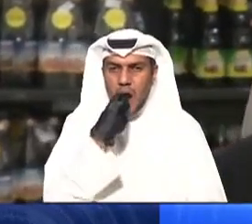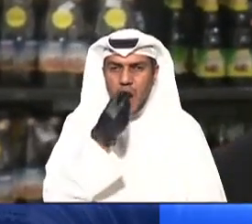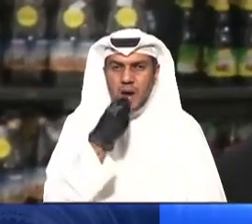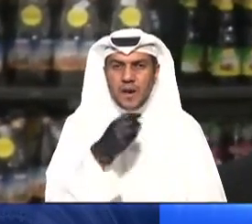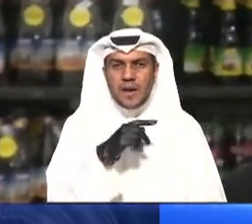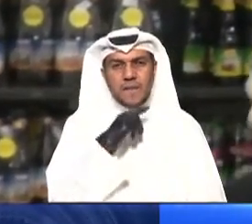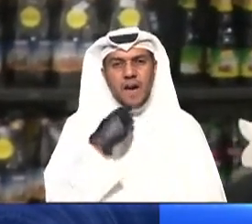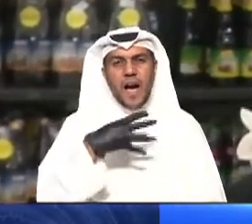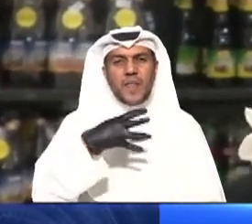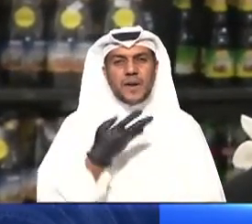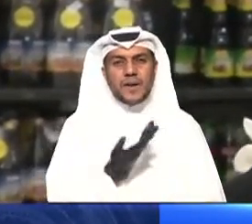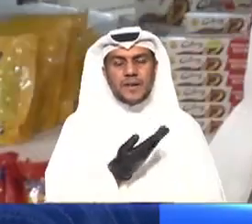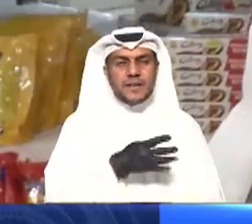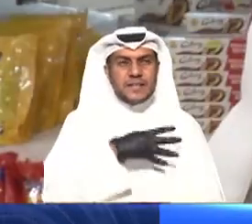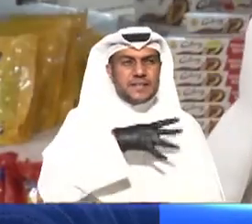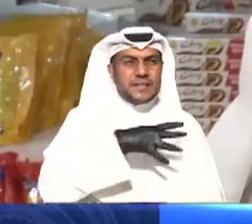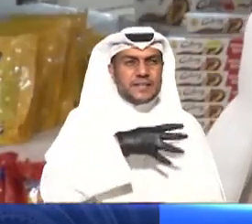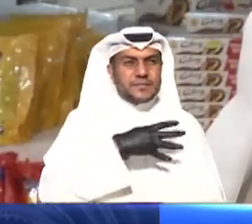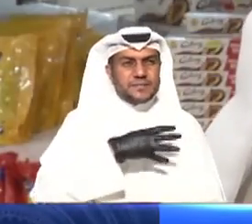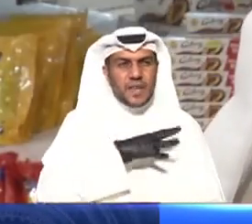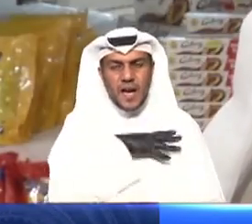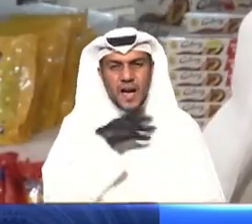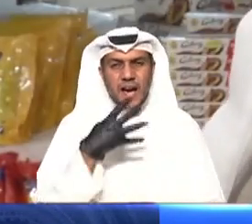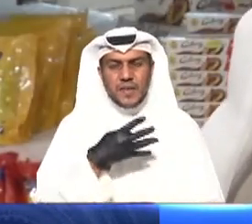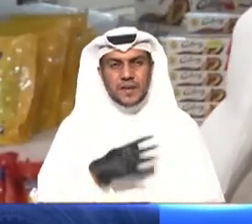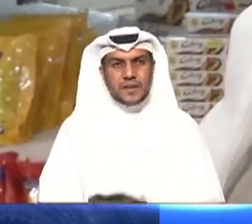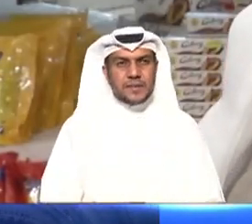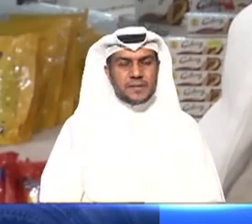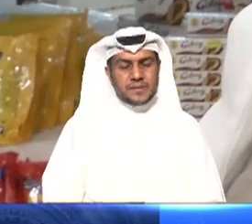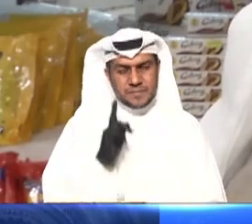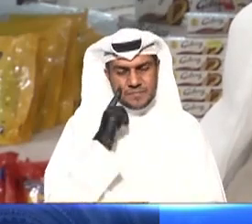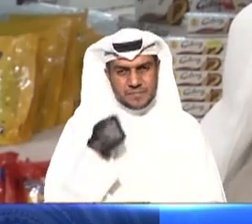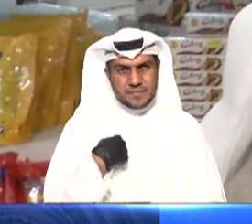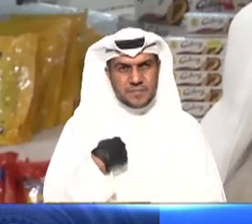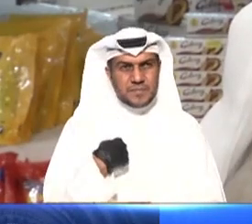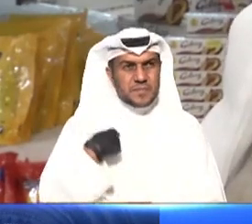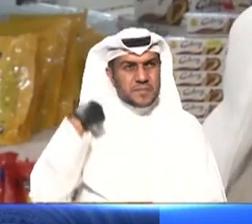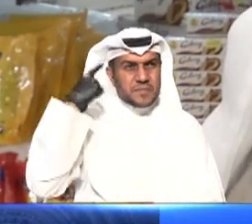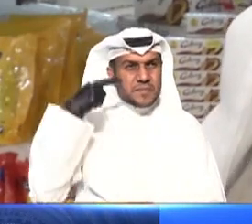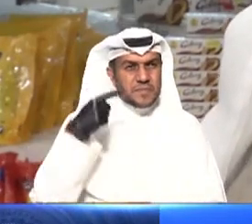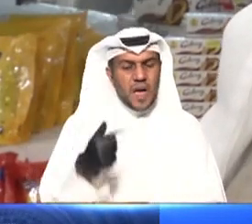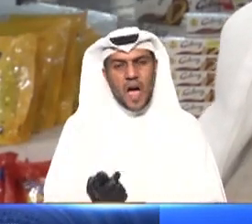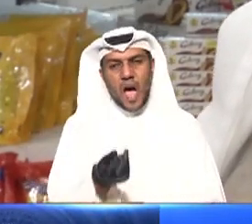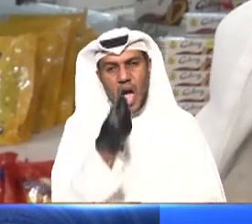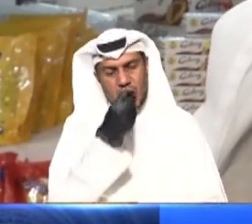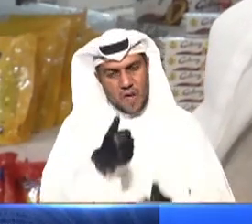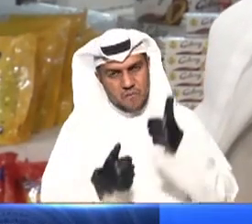الطبيعية، الفيتامينات الطبيعية. أنا ما أعترف بهالشيء، أنا أعترف بالطعام